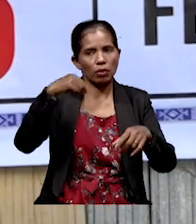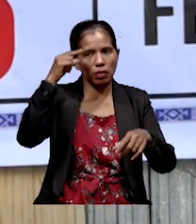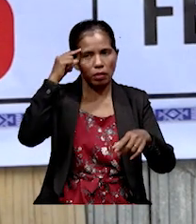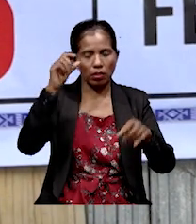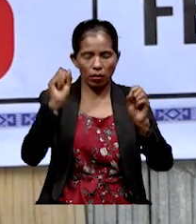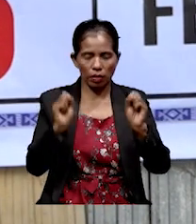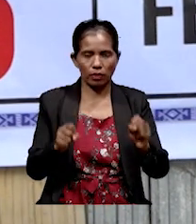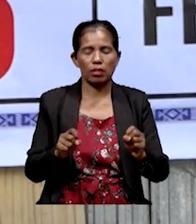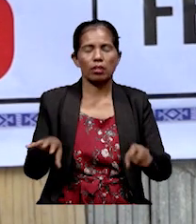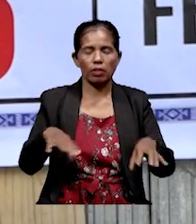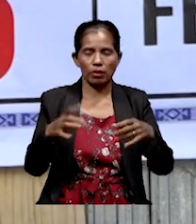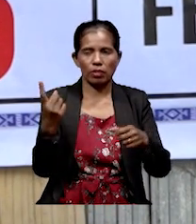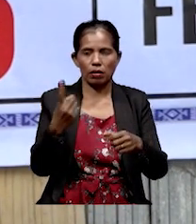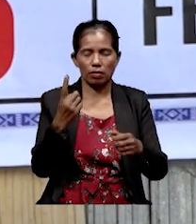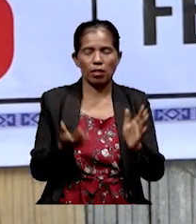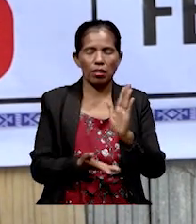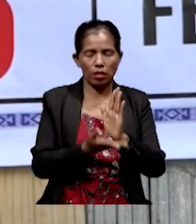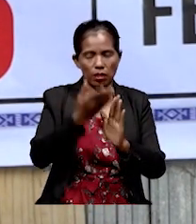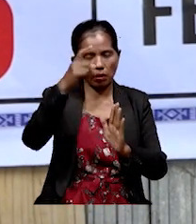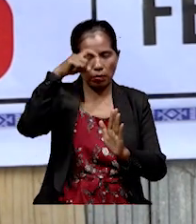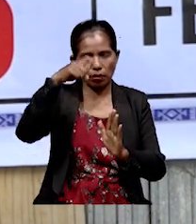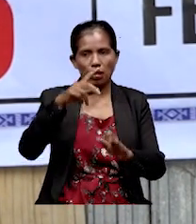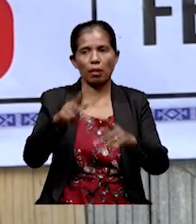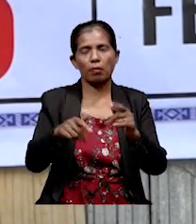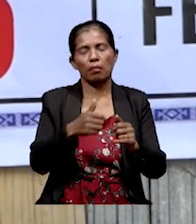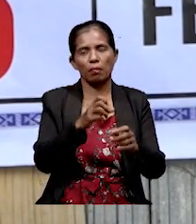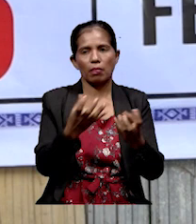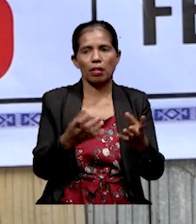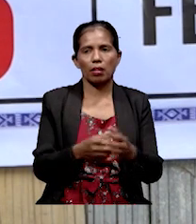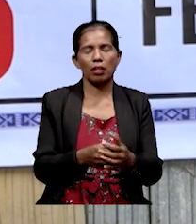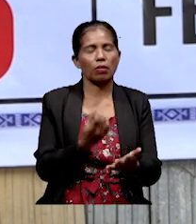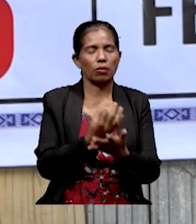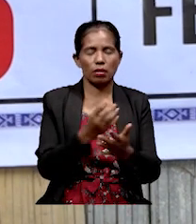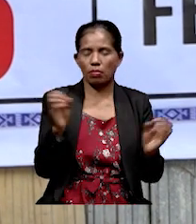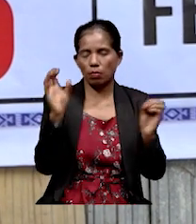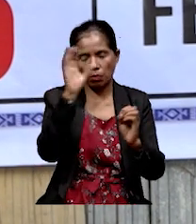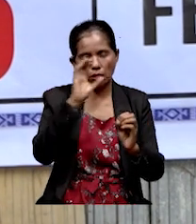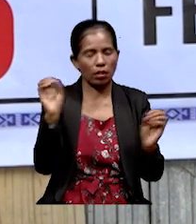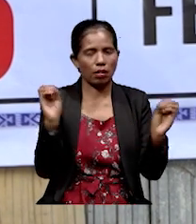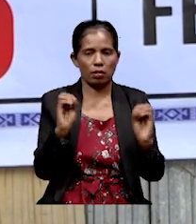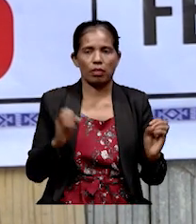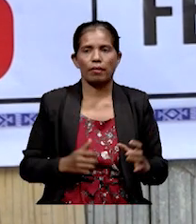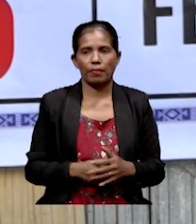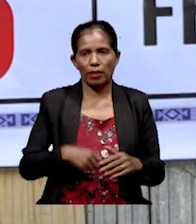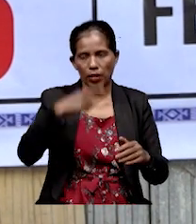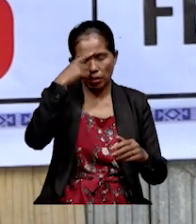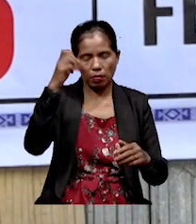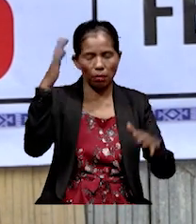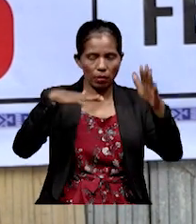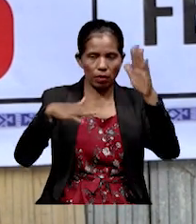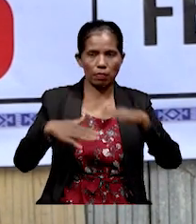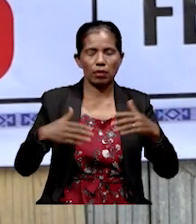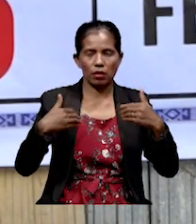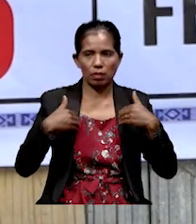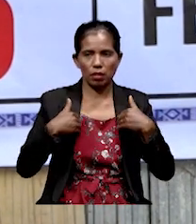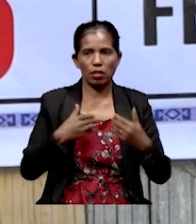beneficia na fatin. Dia ko hasa kapasidade. Ne be ema barang ke luar beasiswa tu bukan hetan. Tambah problema ini musuh antau